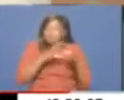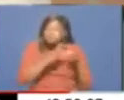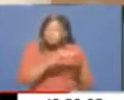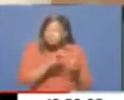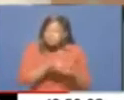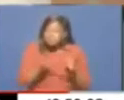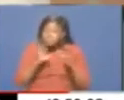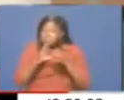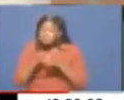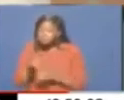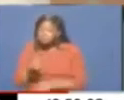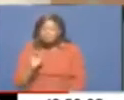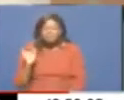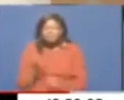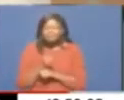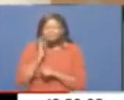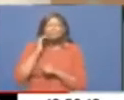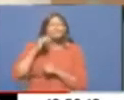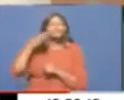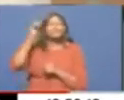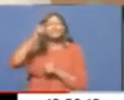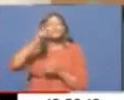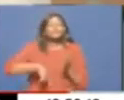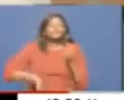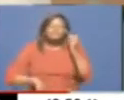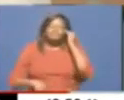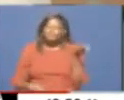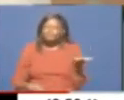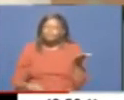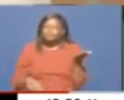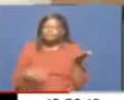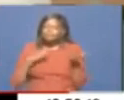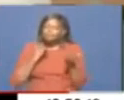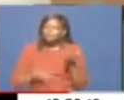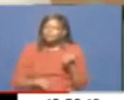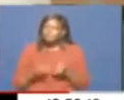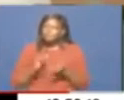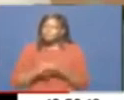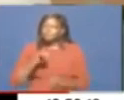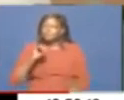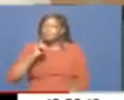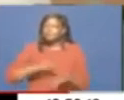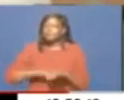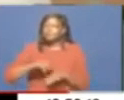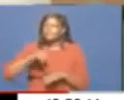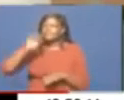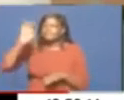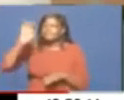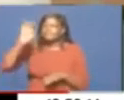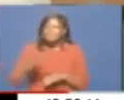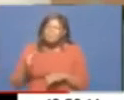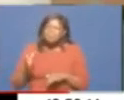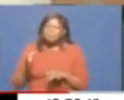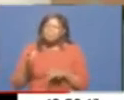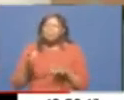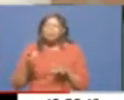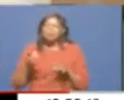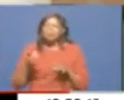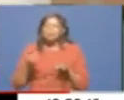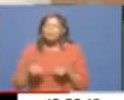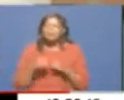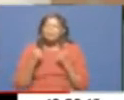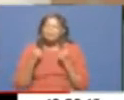sababu uwezi ukajua vile kunaendelea. So mimi ningetaka bunge ikivujwa ndio watu waingie kwa vyama, waingie kule